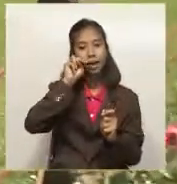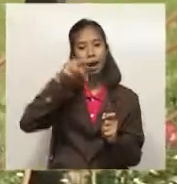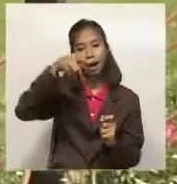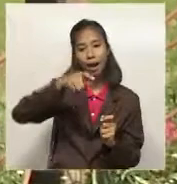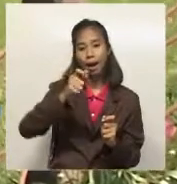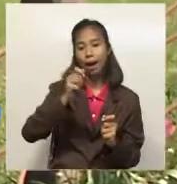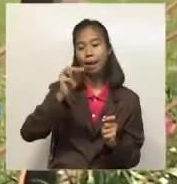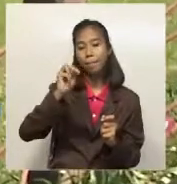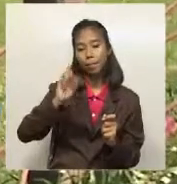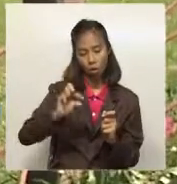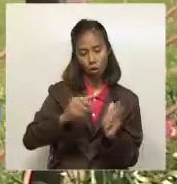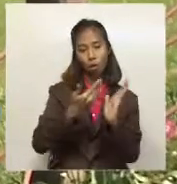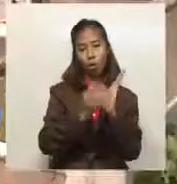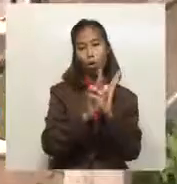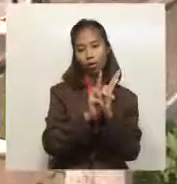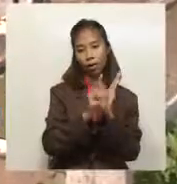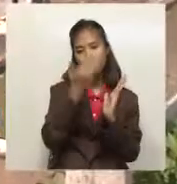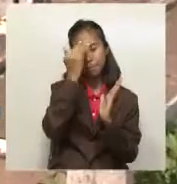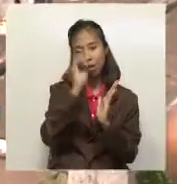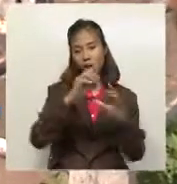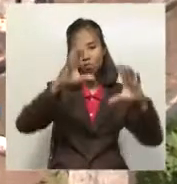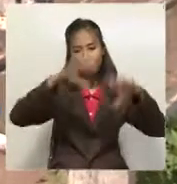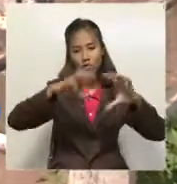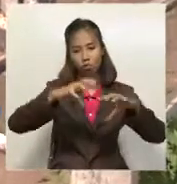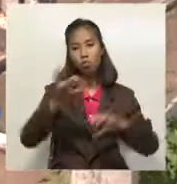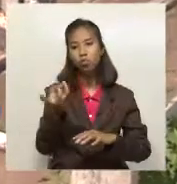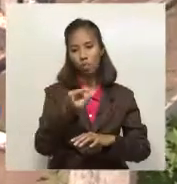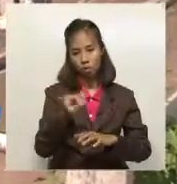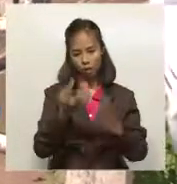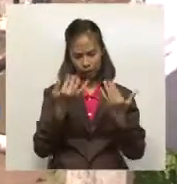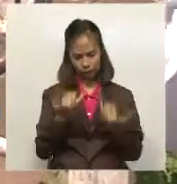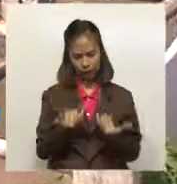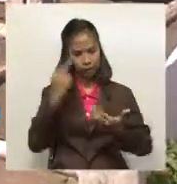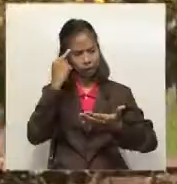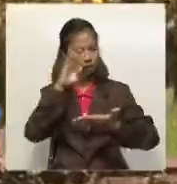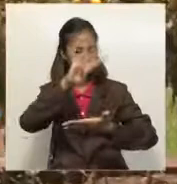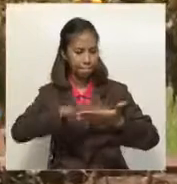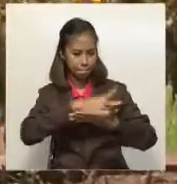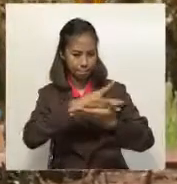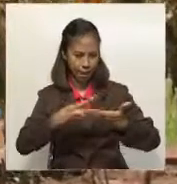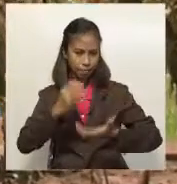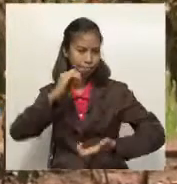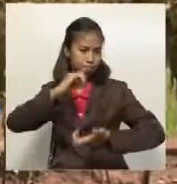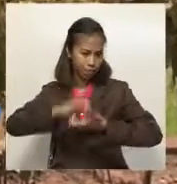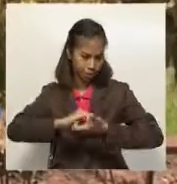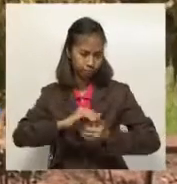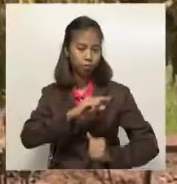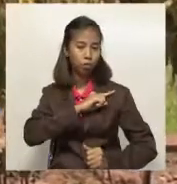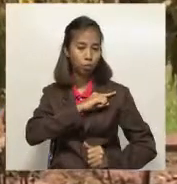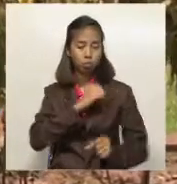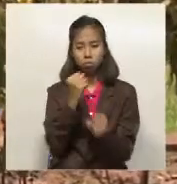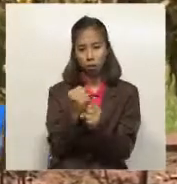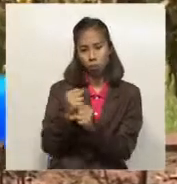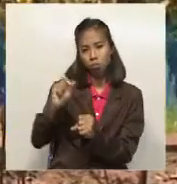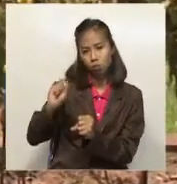ก่นค่ะเพราะว่าแนวโน้มตอนนี้ฝนในพื้นที่เริ่มลดลงแล้วนะคะก็เลยต้องเร่งกำหนดแผนปฏิบัติการร่วมกับหน่วยงานที่รับผิดชอบรว